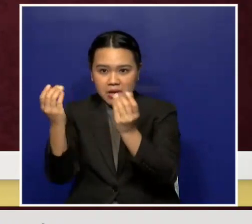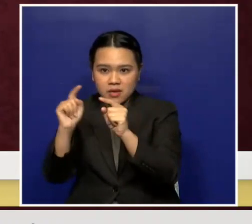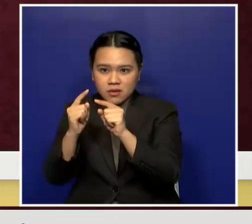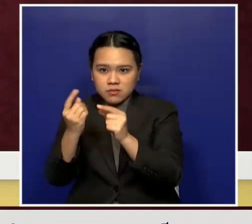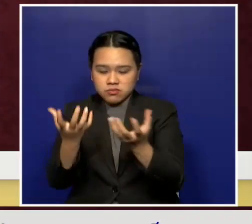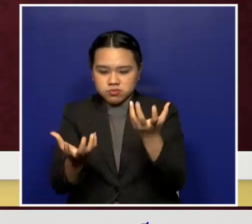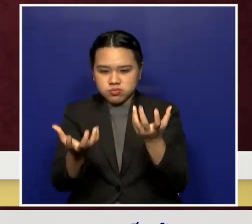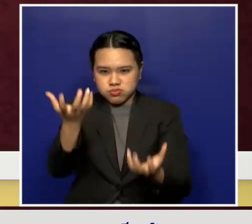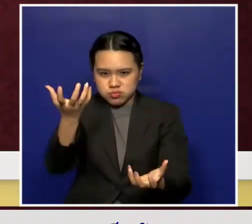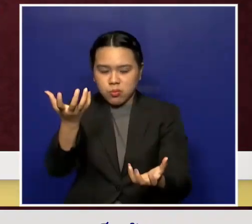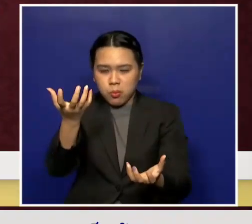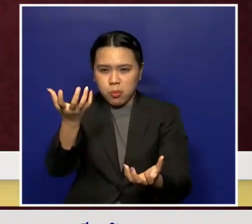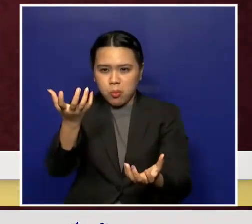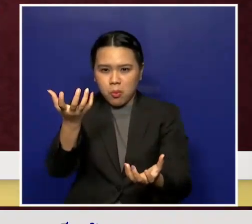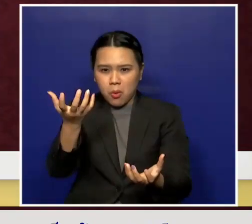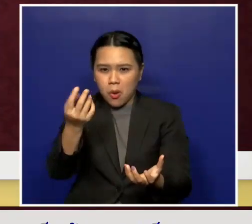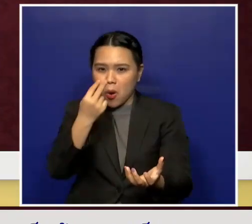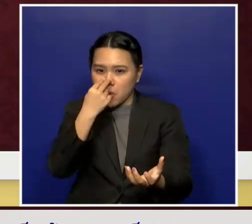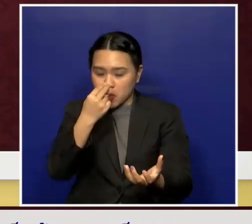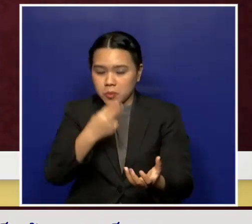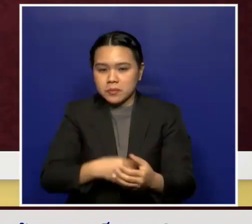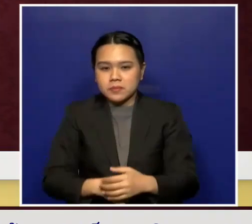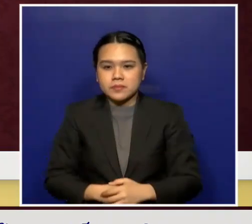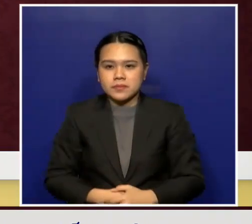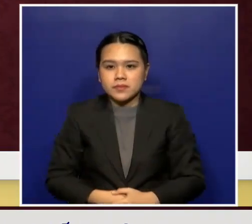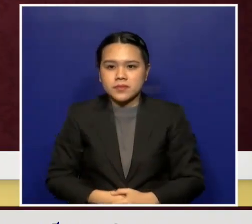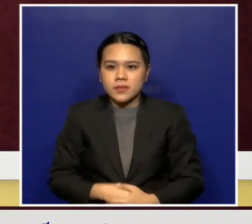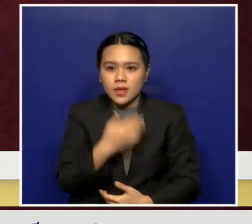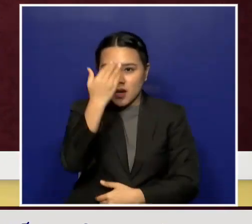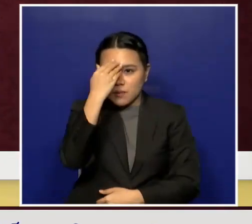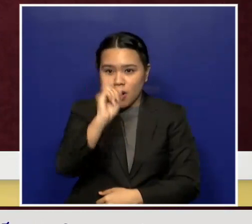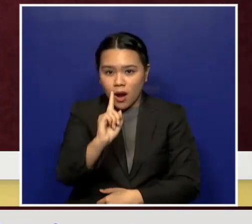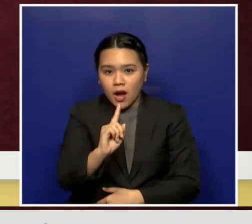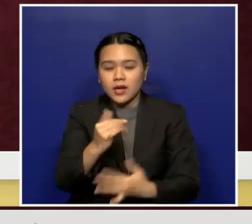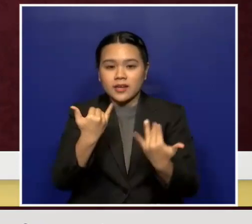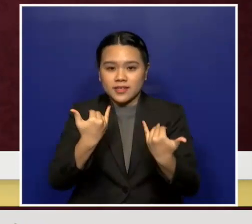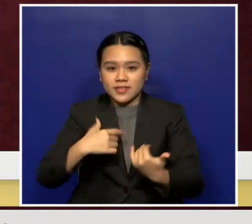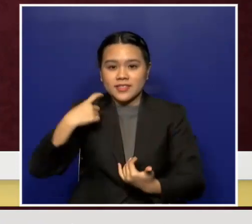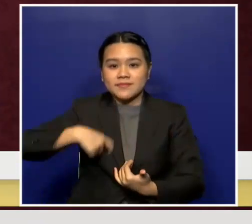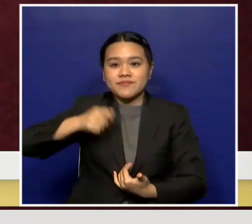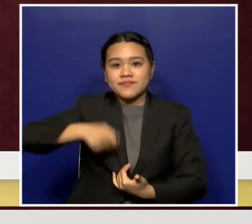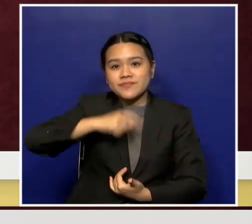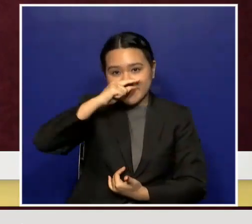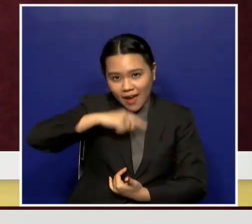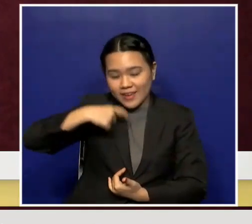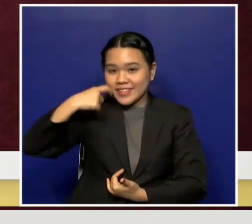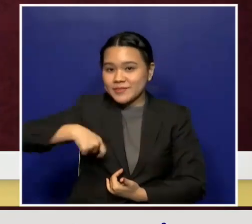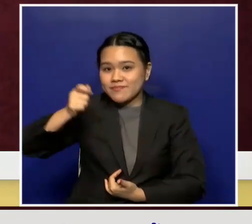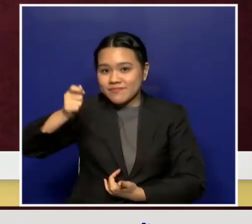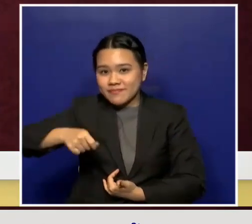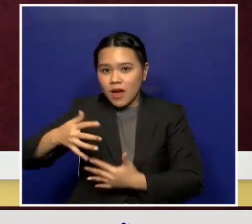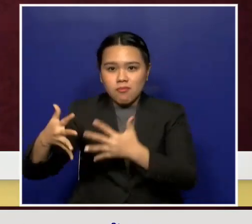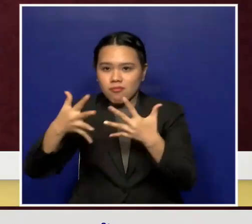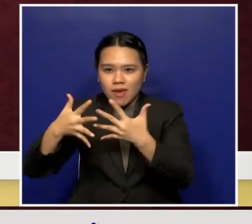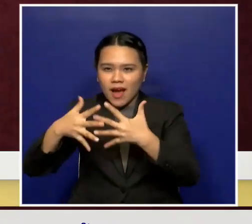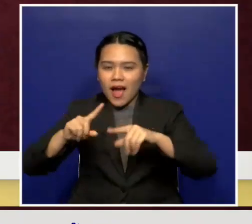ตีลังกาหมดแล้วท่านดูในชาร์ตนะครับยิ่งกว่านั้นนะครับศาลไทยกับศาลที่อเมริกาต่างกันมากเลยเวลา